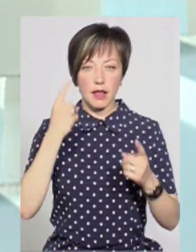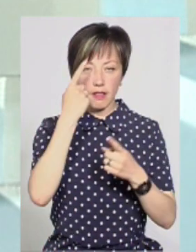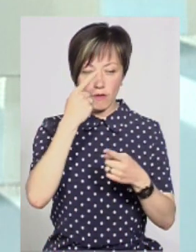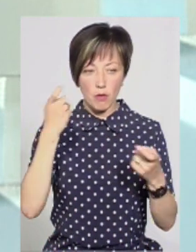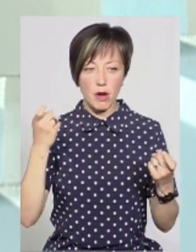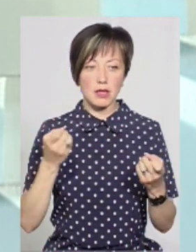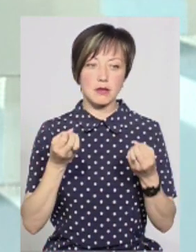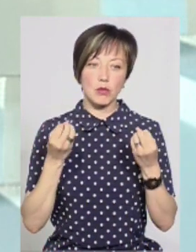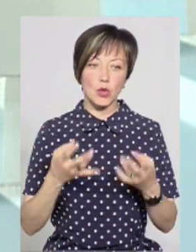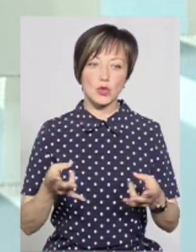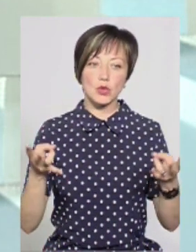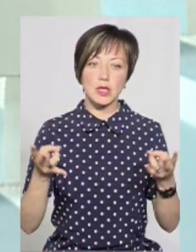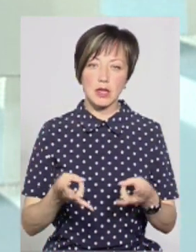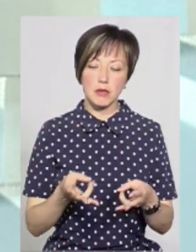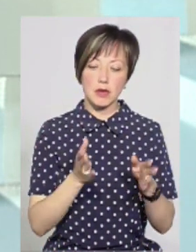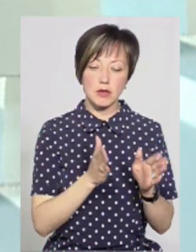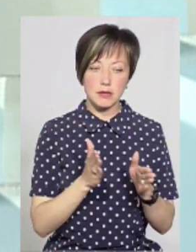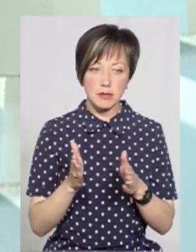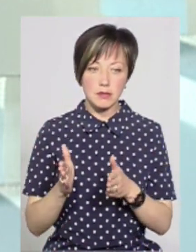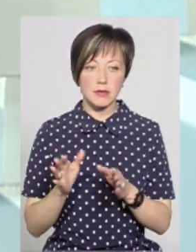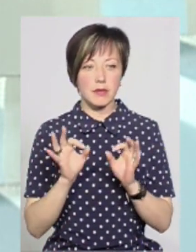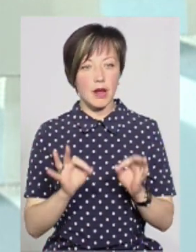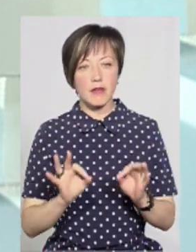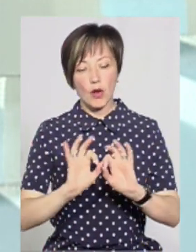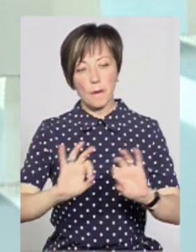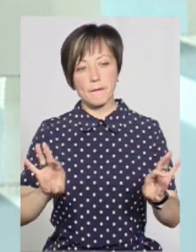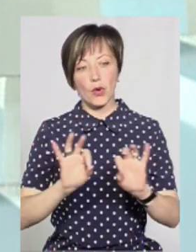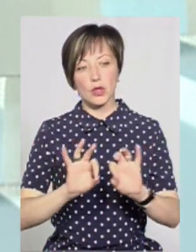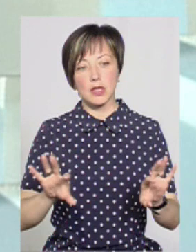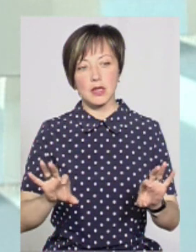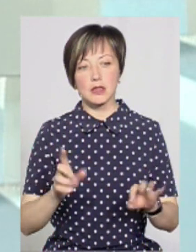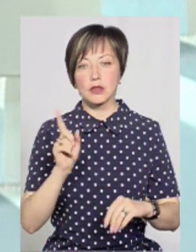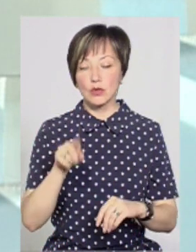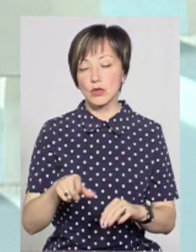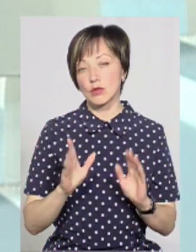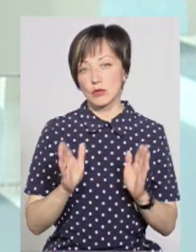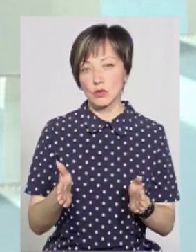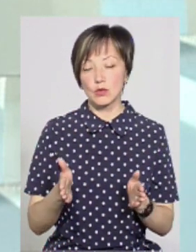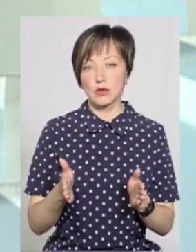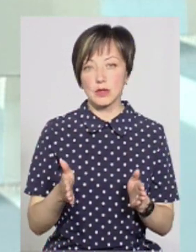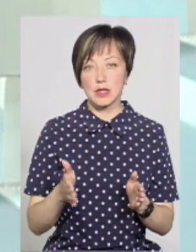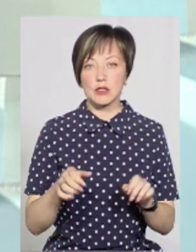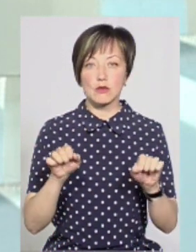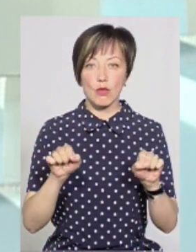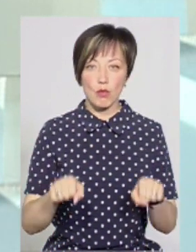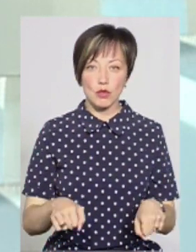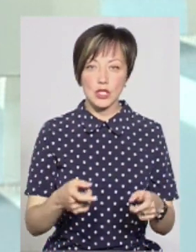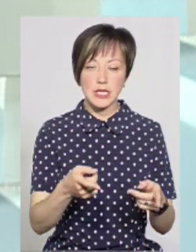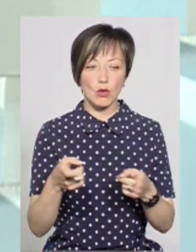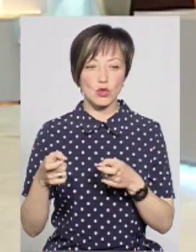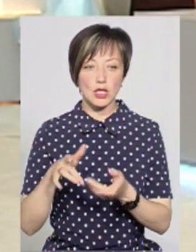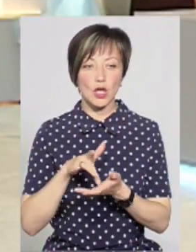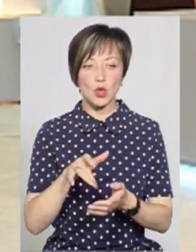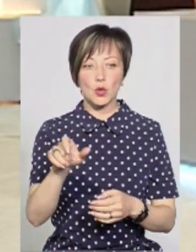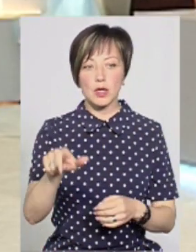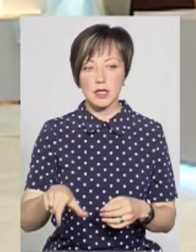інформації, які просто треба структурувати і правильно подати. І тоді вони будуть спроможні залучити